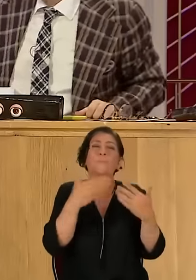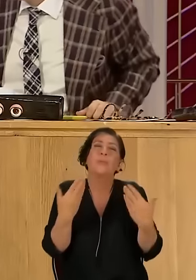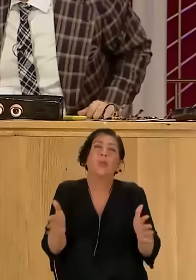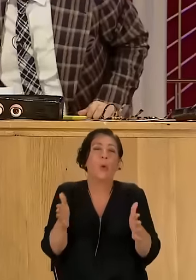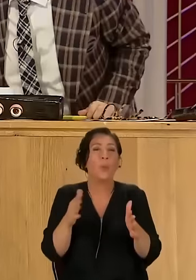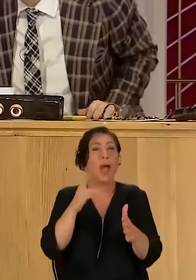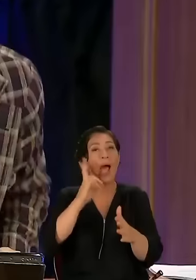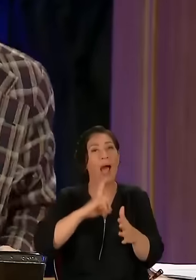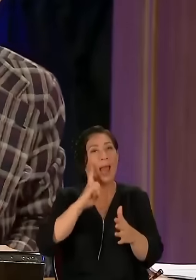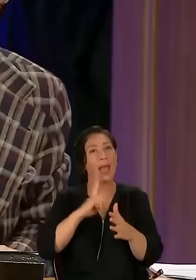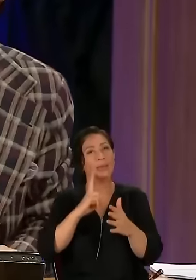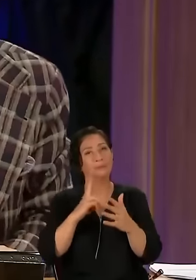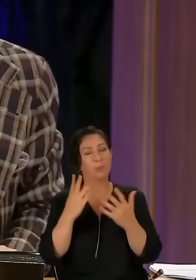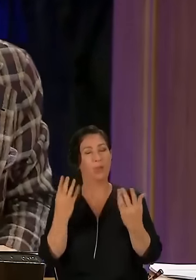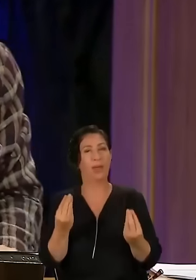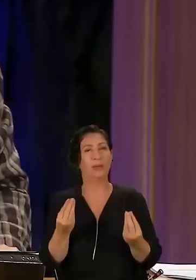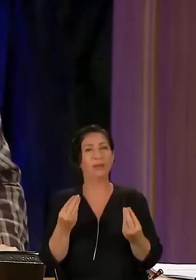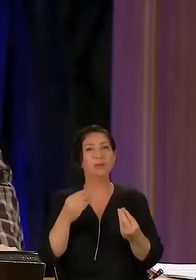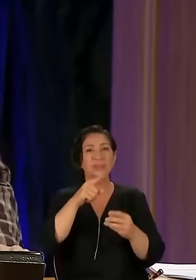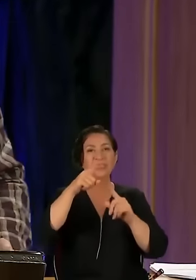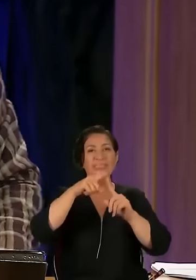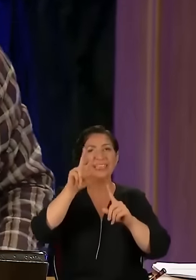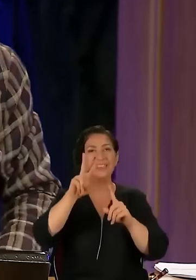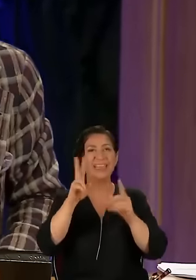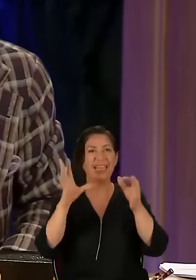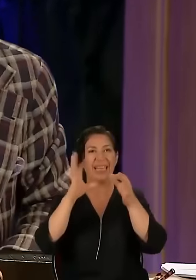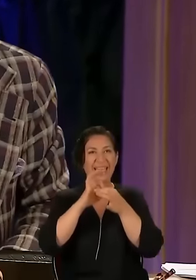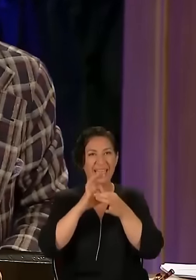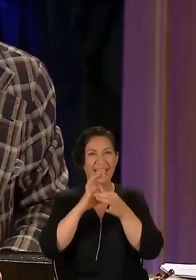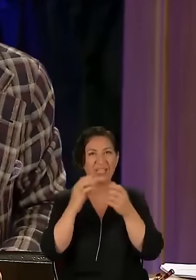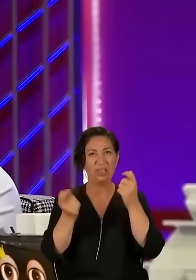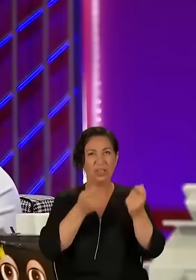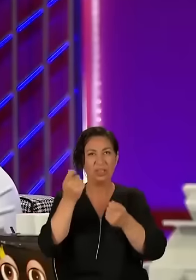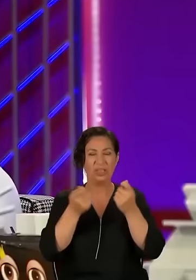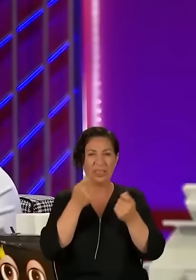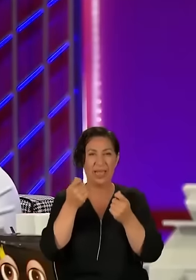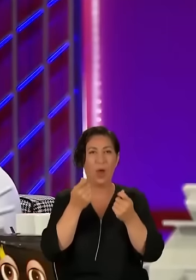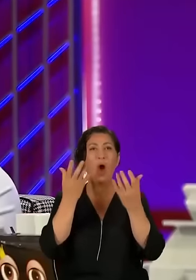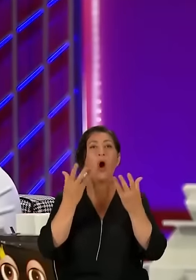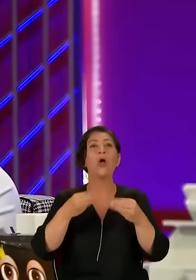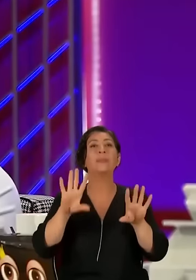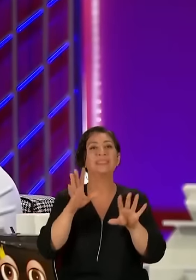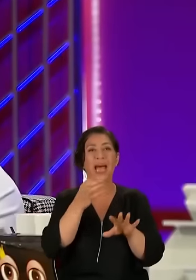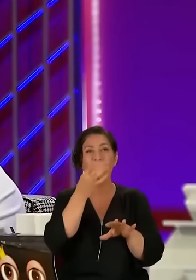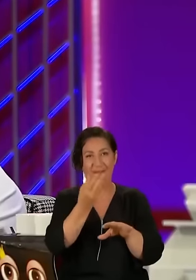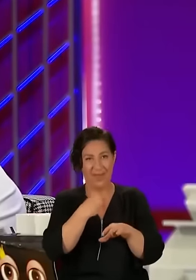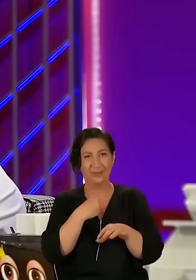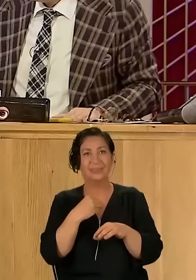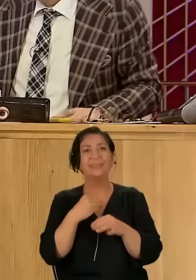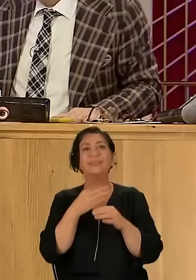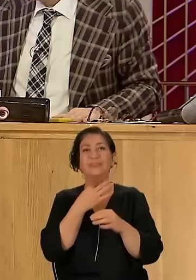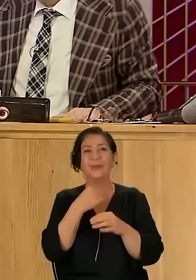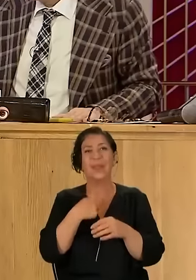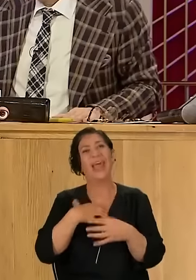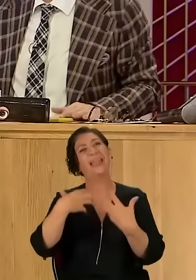bu ahlaki tutuma bayılıyorum. Şimdi şu televizyonlarla ilgili işler olmazsa haber ver bana. Lütfen beni